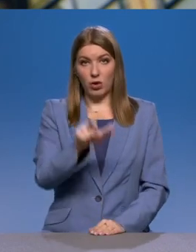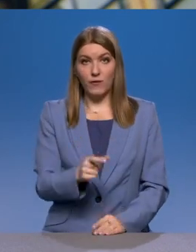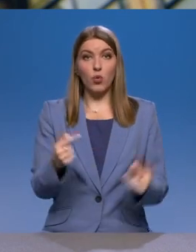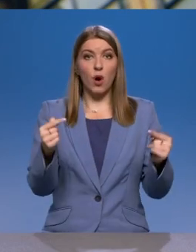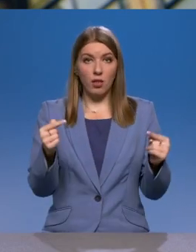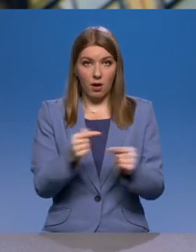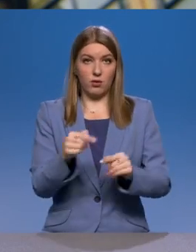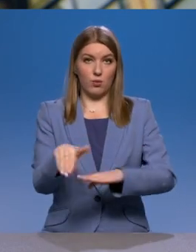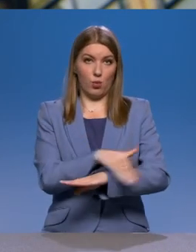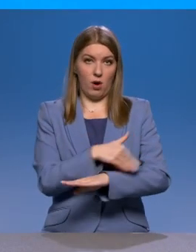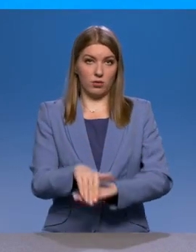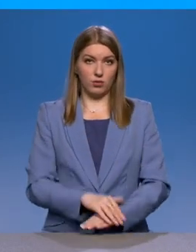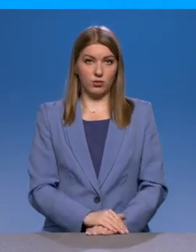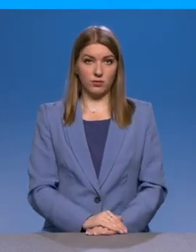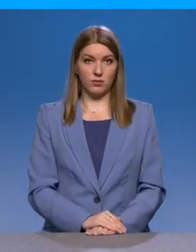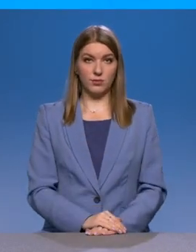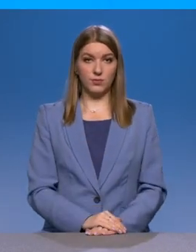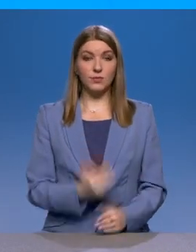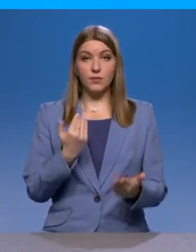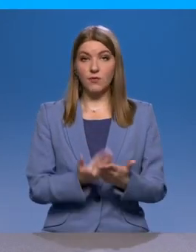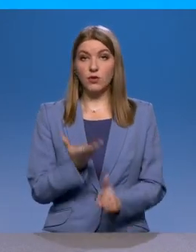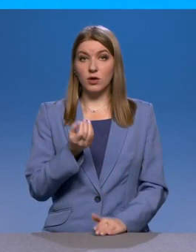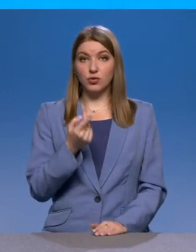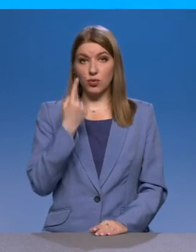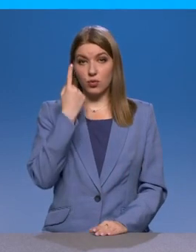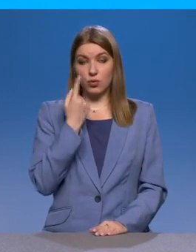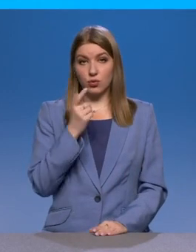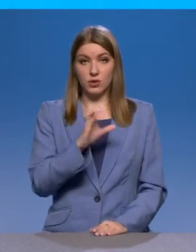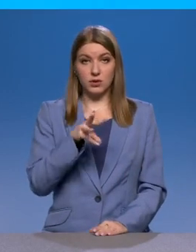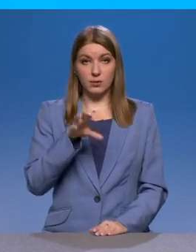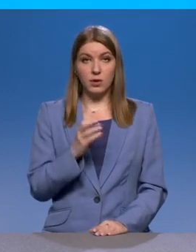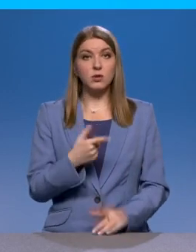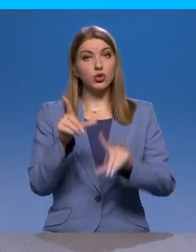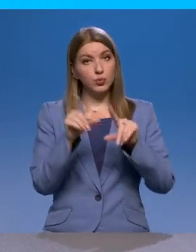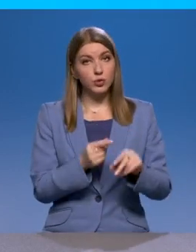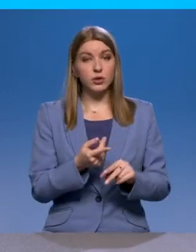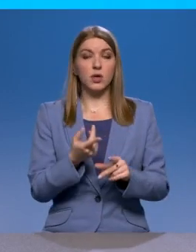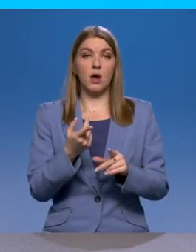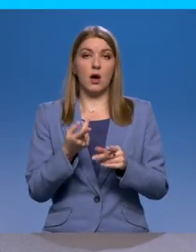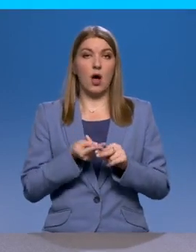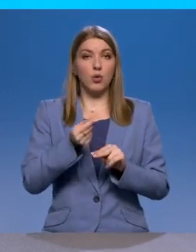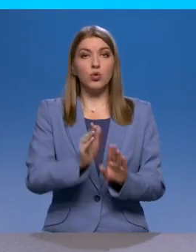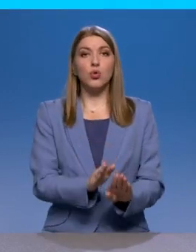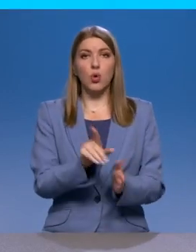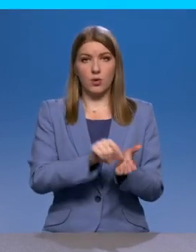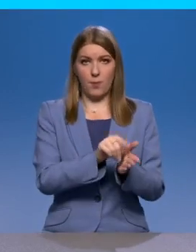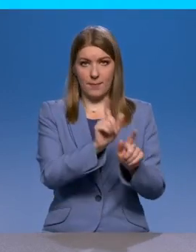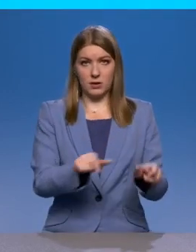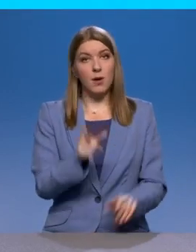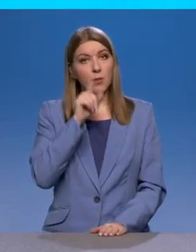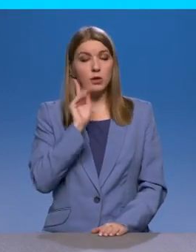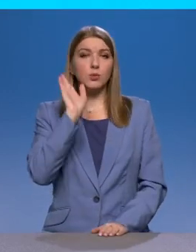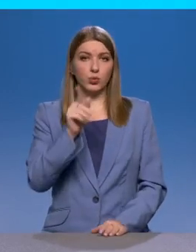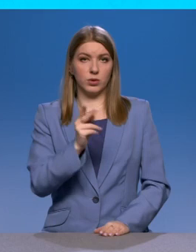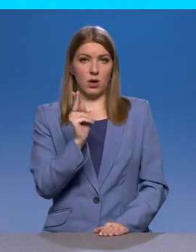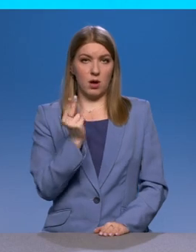адресу. Вот еще сообщение. Москва пишет, субсидии льгота должны быть только у пенсионеров. Молодые пусть зарабатывают. Хабаровский